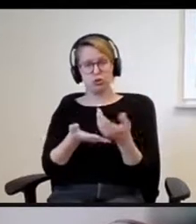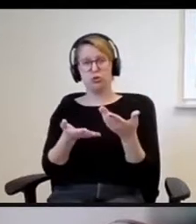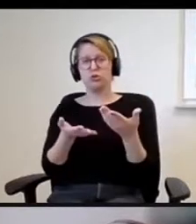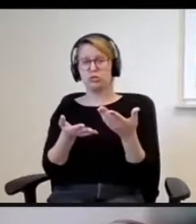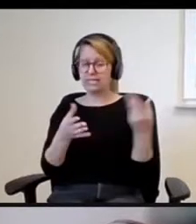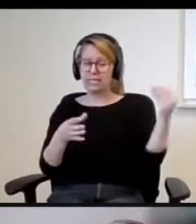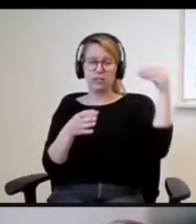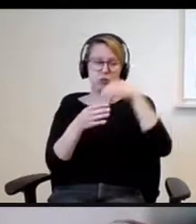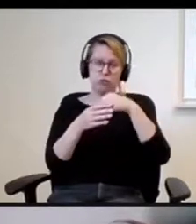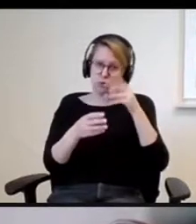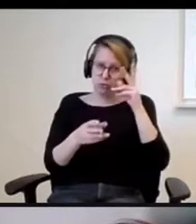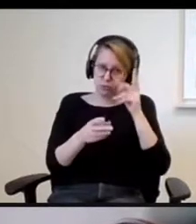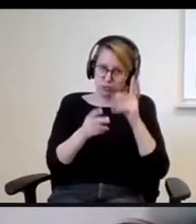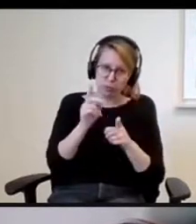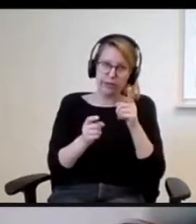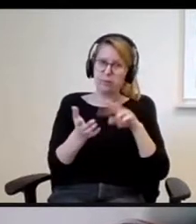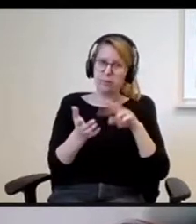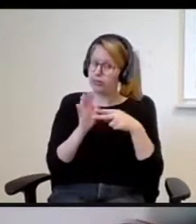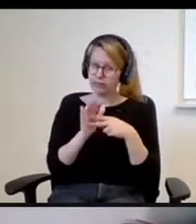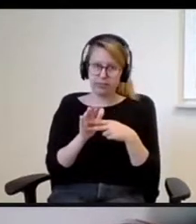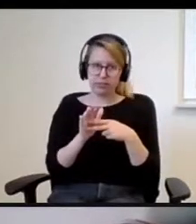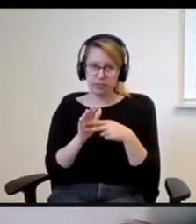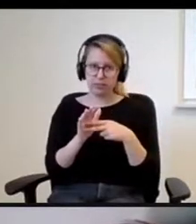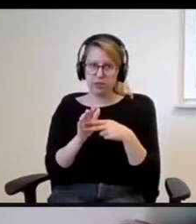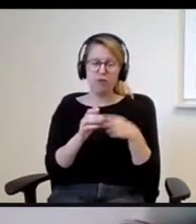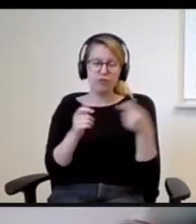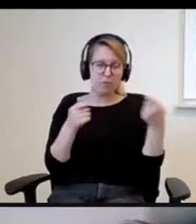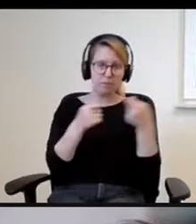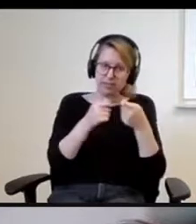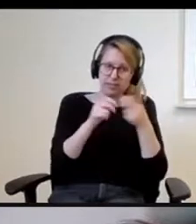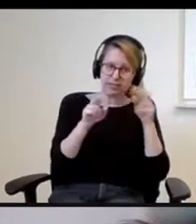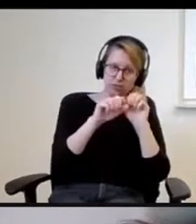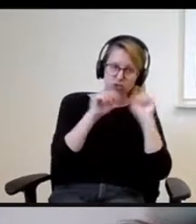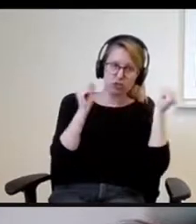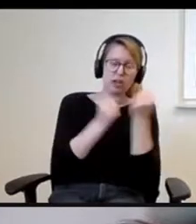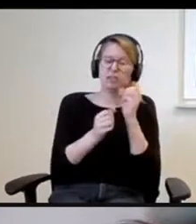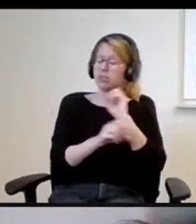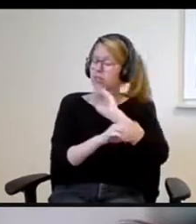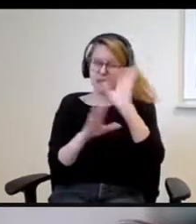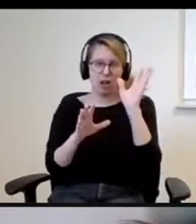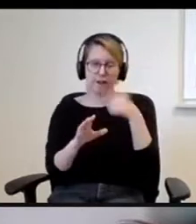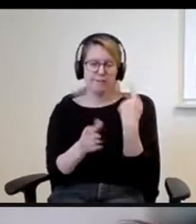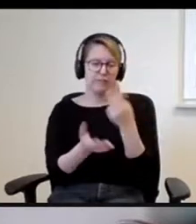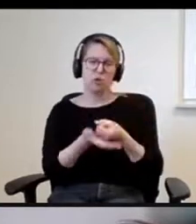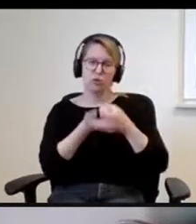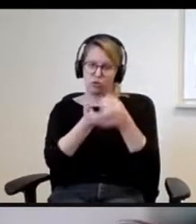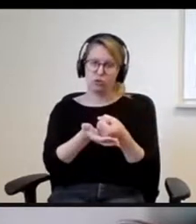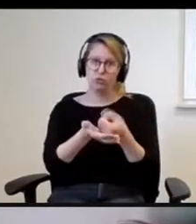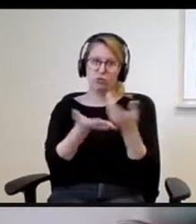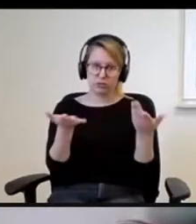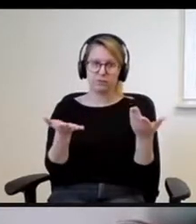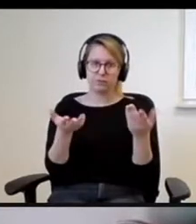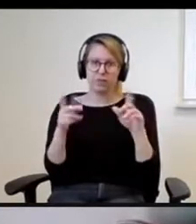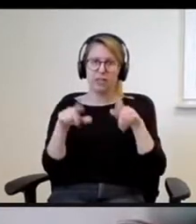dans l'éducation via ce qu'on appelle la méthode ouverte de coordination. Donc, c'est de la